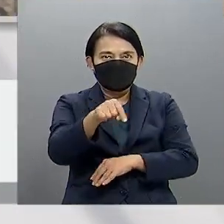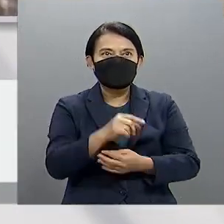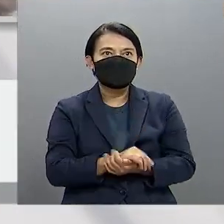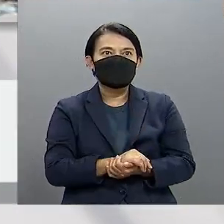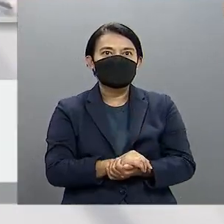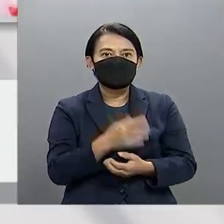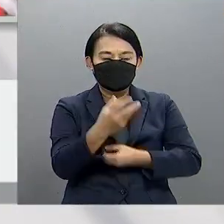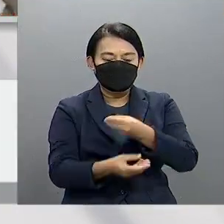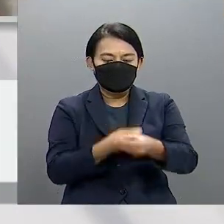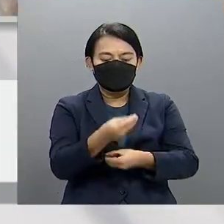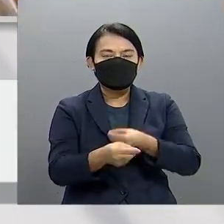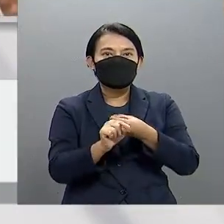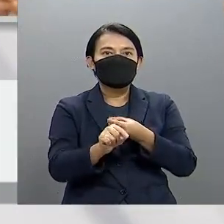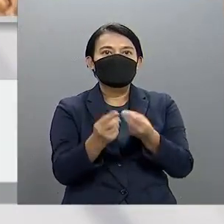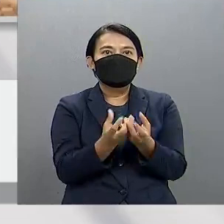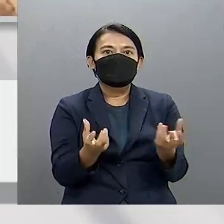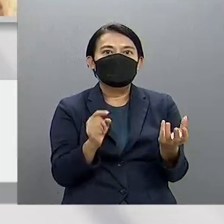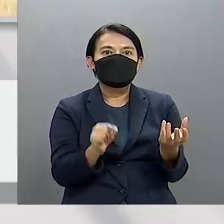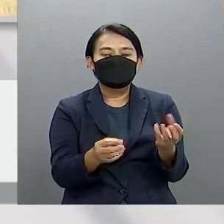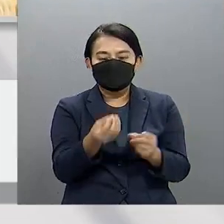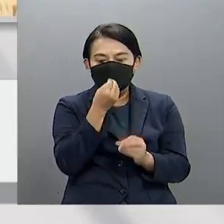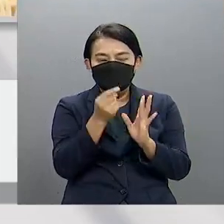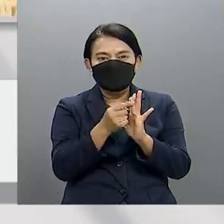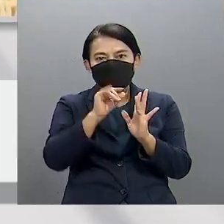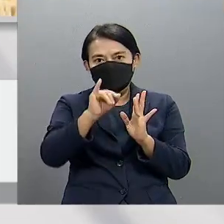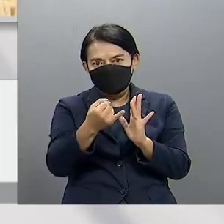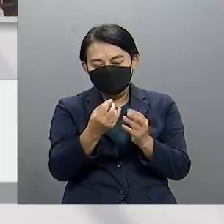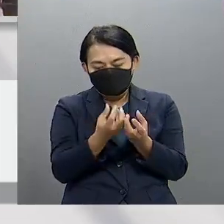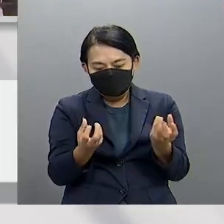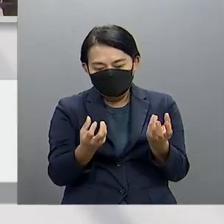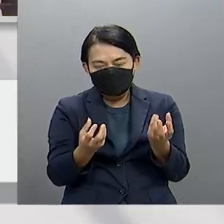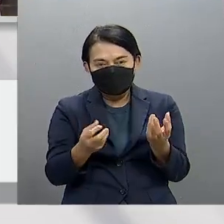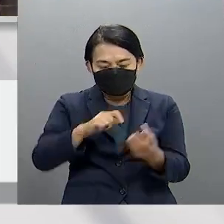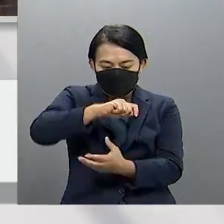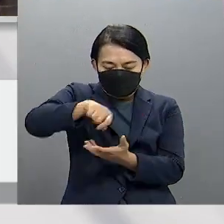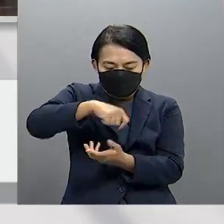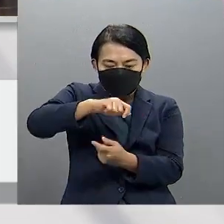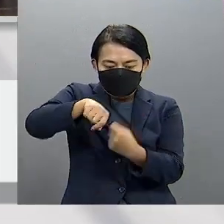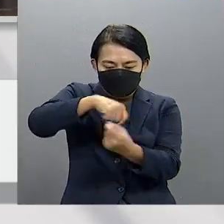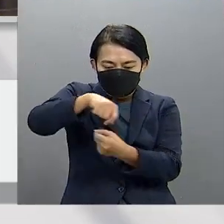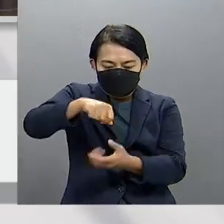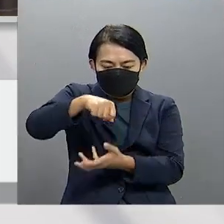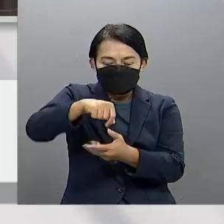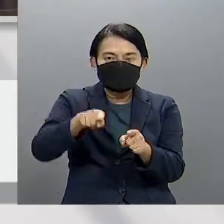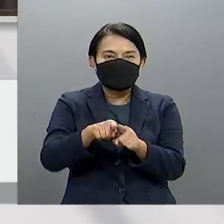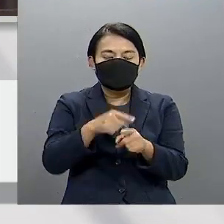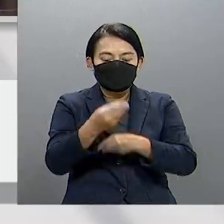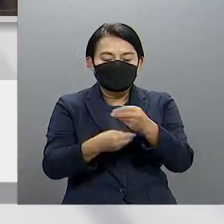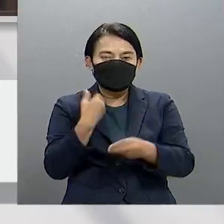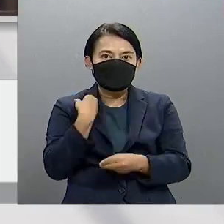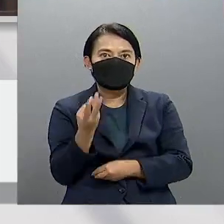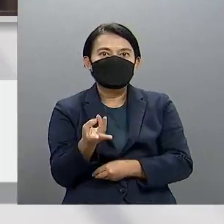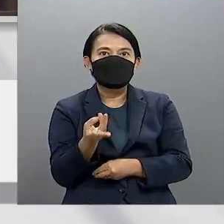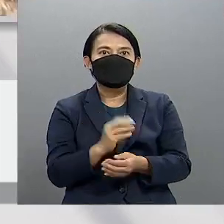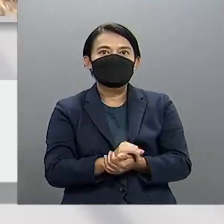ใหญ่เป็นวัตถุดิบอาหารเจนะคะแล้วก็จะมีอาหารปรุงสำเร็จประเภทเจด้วยเหมือนกันแต่ไม่ค่อยเยอะค่ะช่วงเที่ยงแบบนี้คนเริ่มคึกคักขึ้นมา